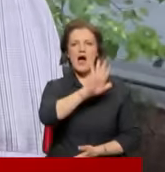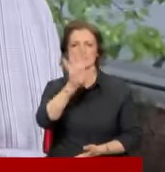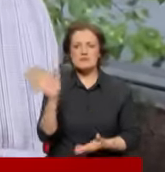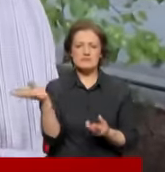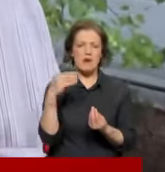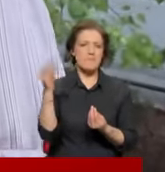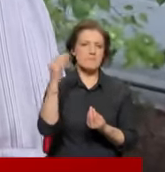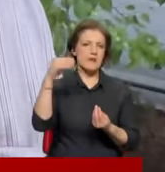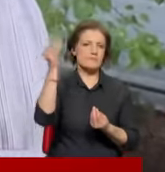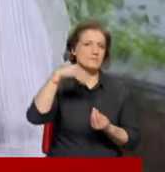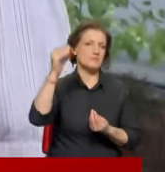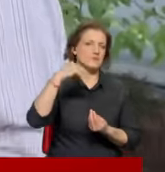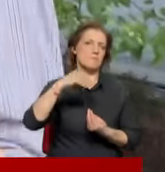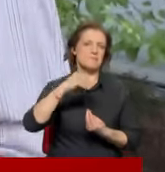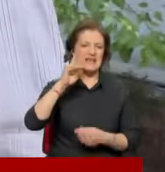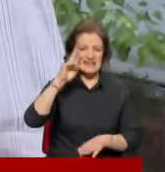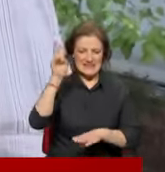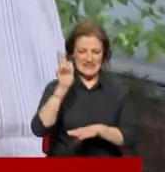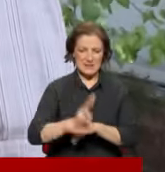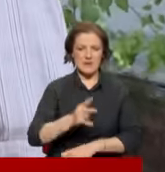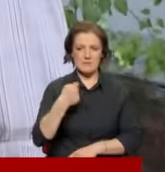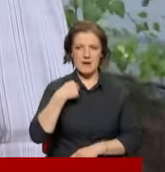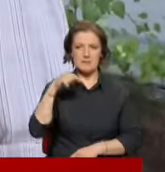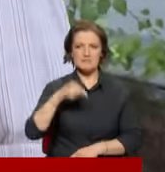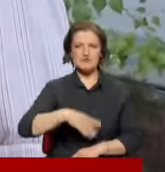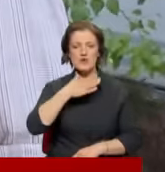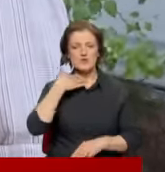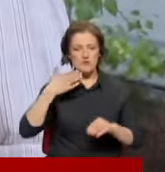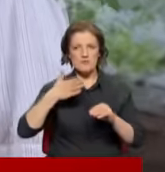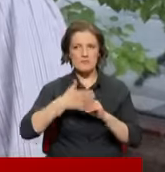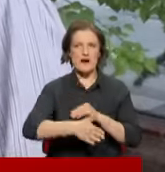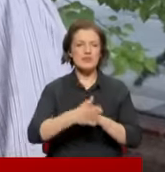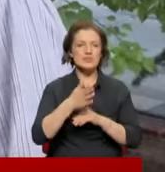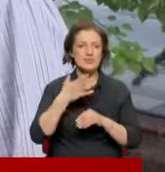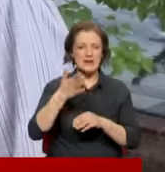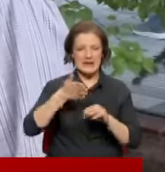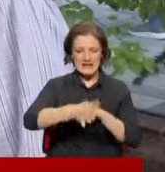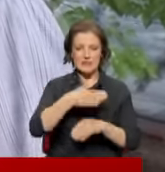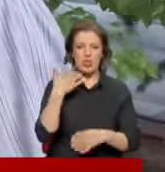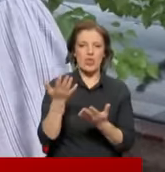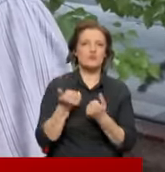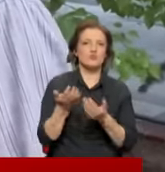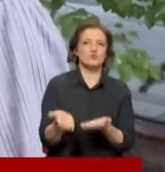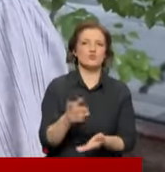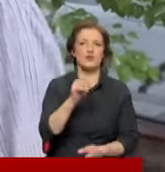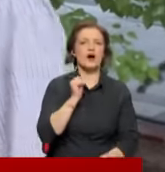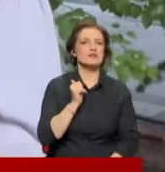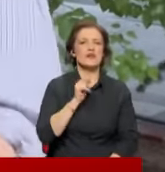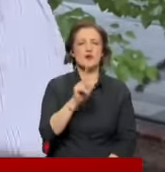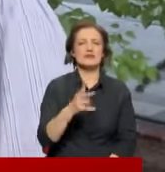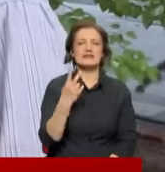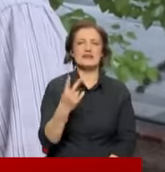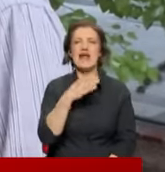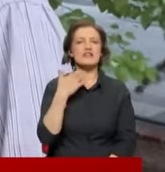var, asgari ücrete yok hafızı. Yemin ederim. Ben kurbandan kurbana görüyorum yani eti. Asgari ücret kaç para? 17 bin 2 lira.